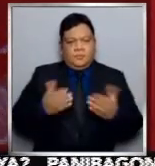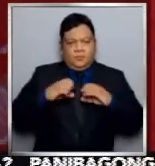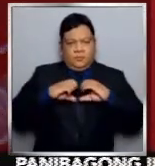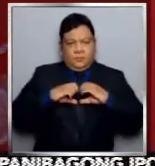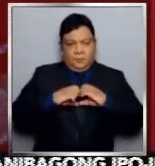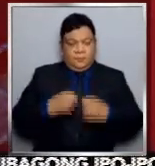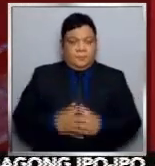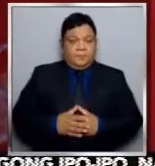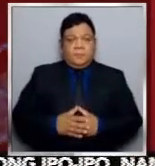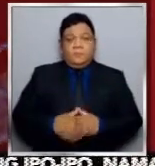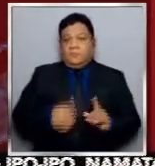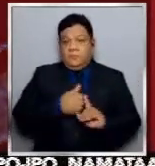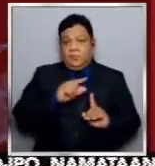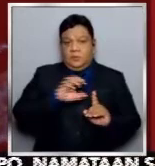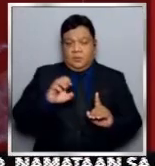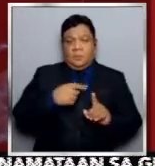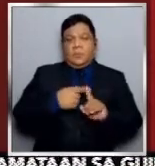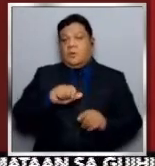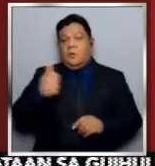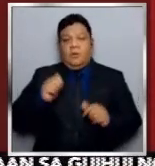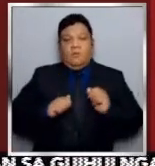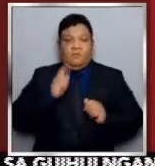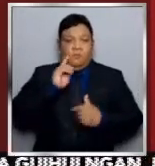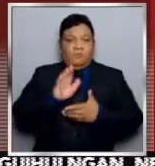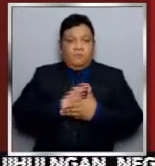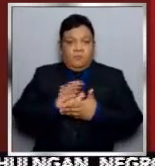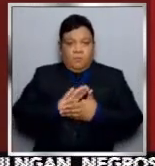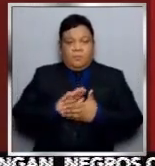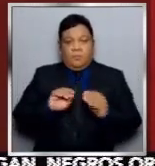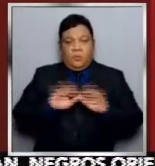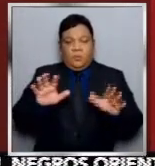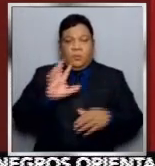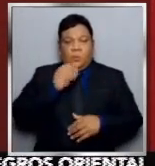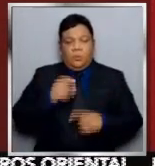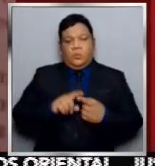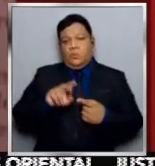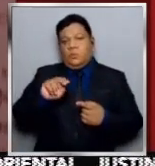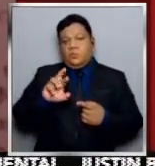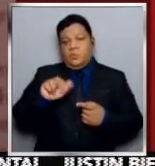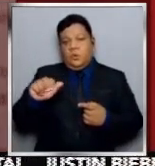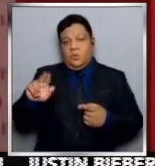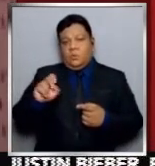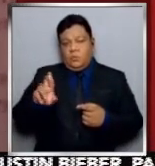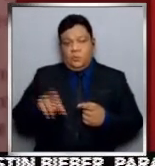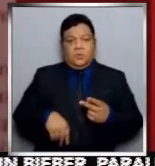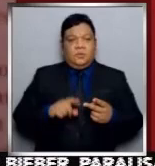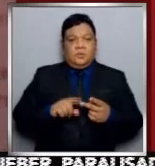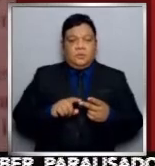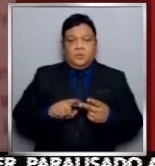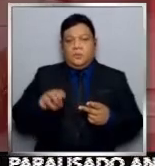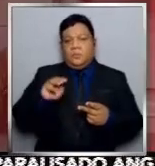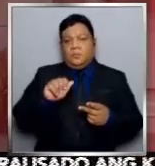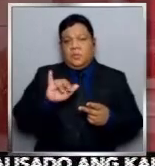kay Lee, idineklara rin National Artists for Film and Broadcast ang aktres na si Nora Honor at ang yumaong direktor na si Marilu